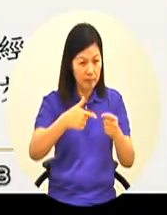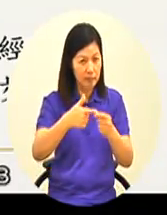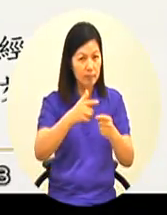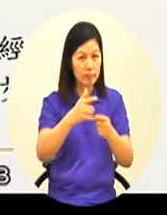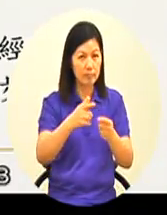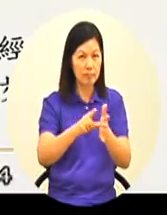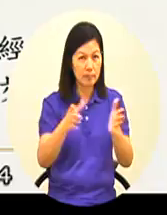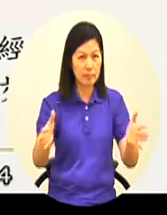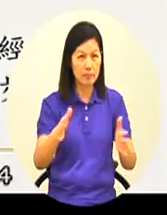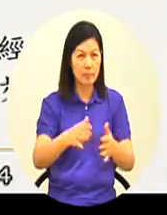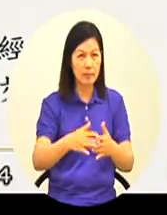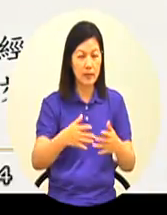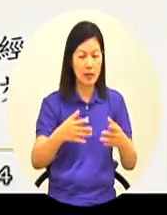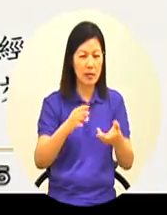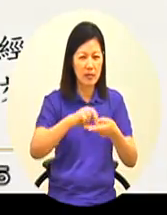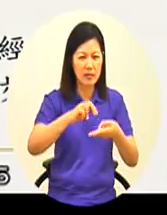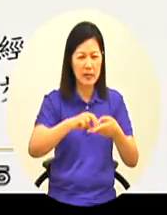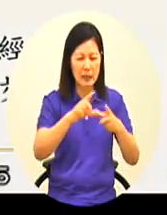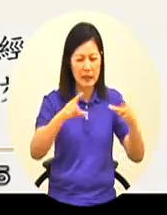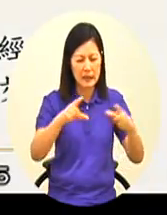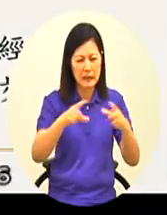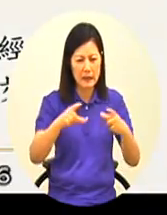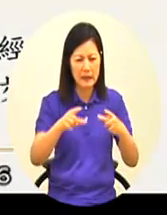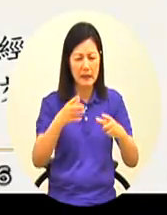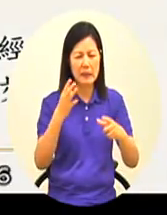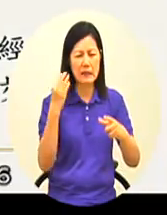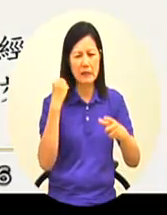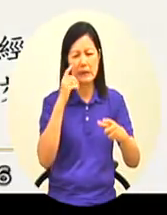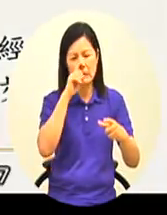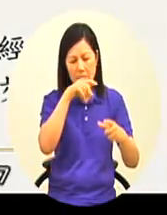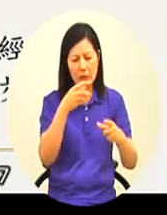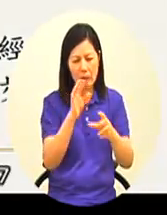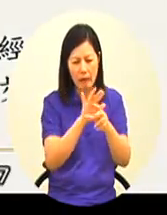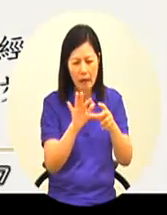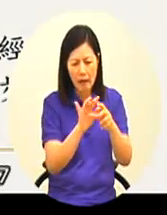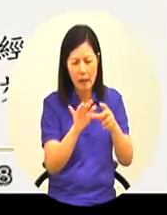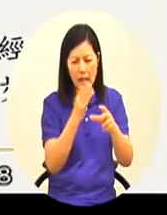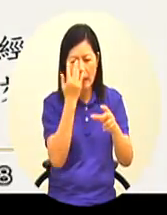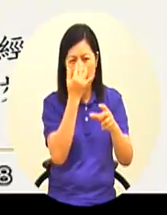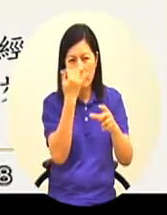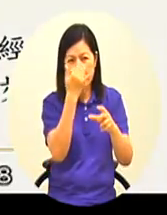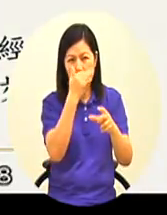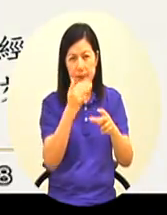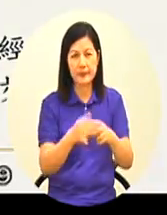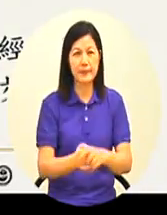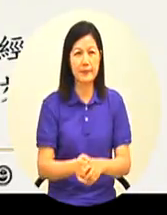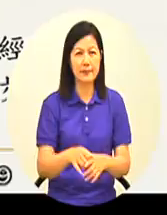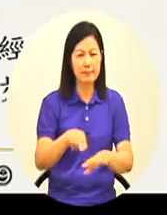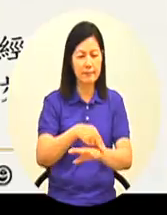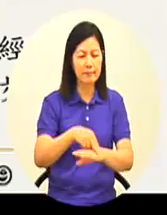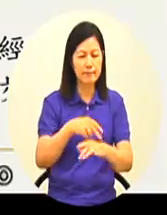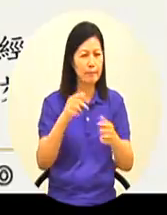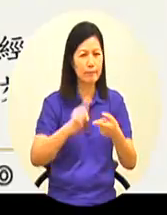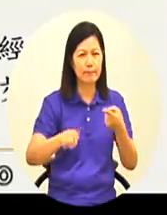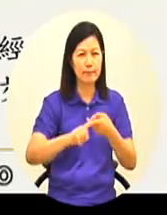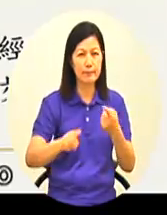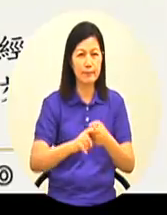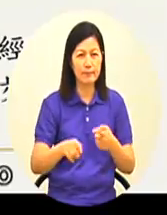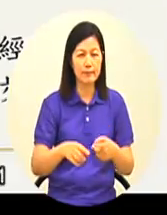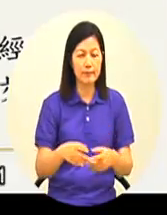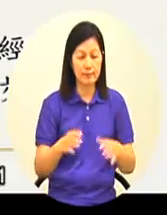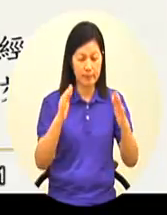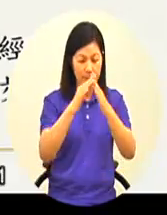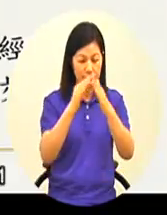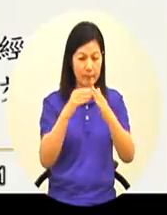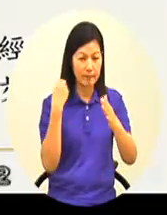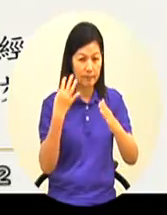牌都是大小不一，而且老旧模糊的情形普遍都是设置不良的。那门牌是随着房屋的新旧呈现，它